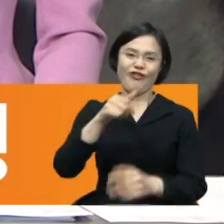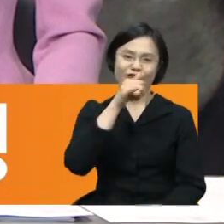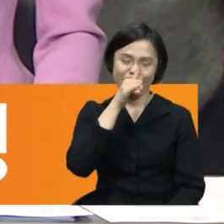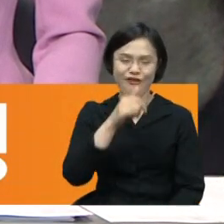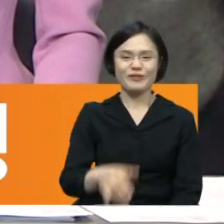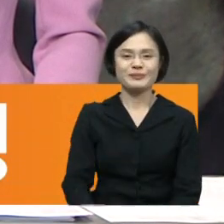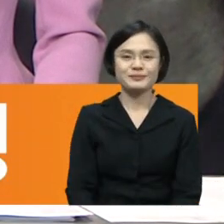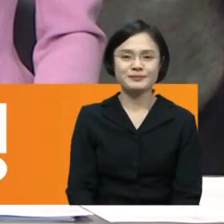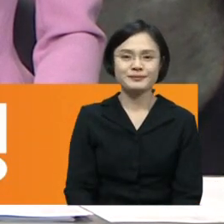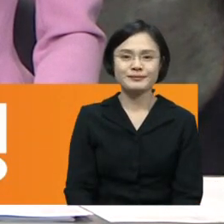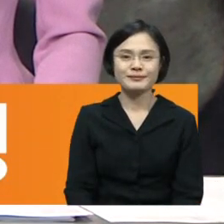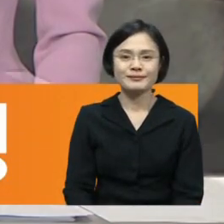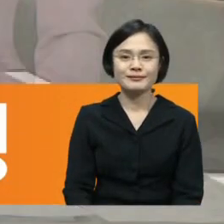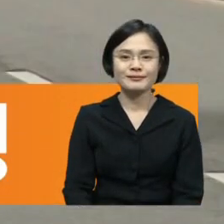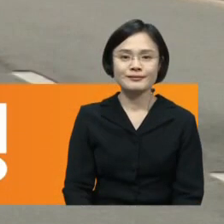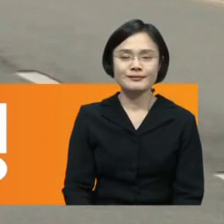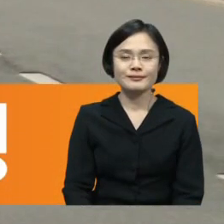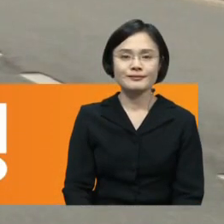보도에 전병천 기자입니다.